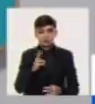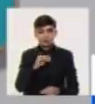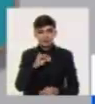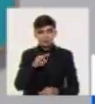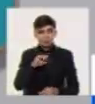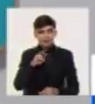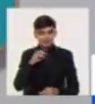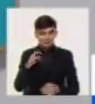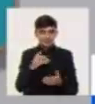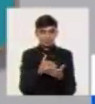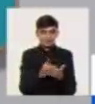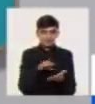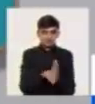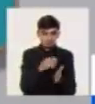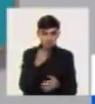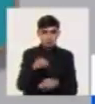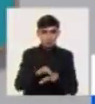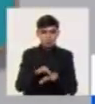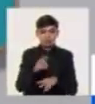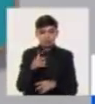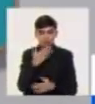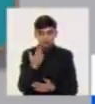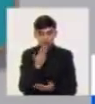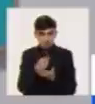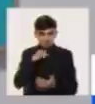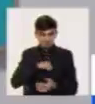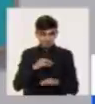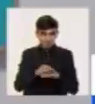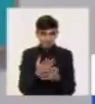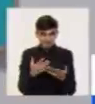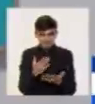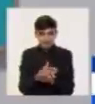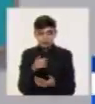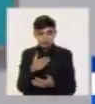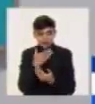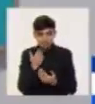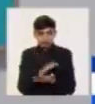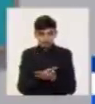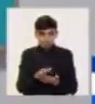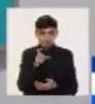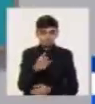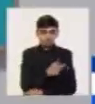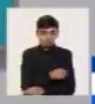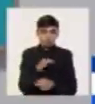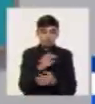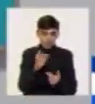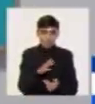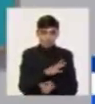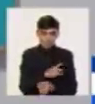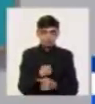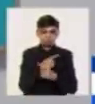есепте тұрмайтын созылмалы аурулары жоқ жаңағы тұлғаларды алу керек деген жалпылама болды